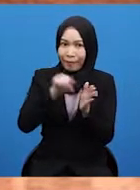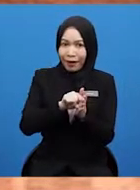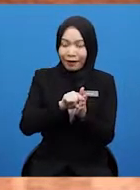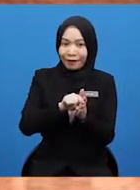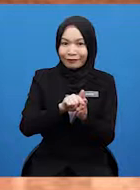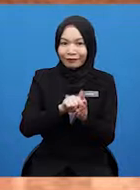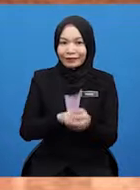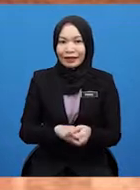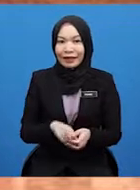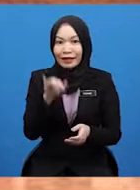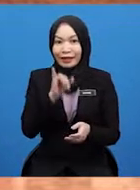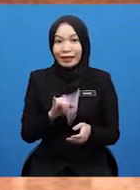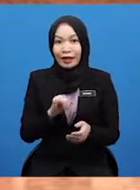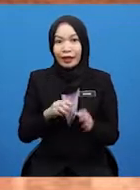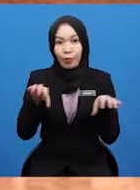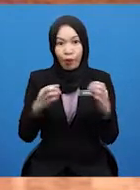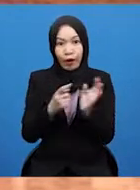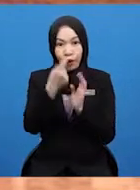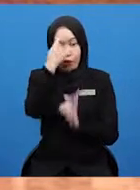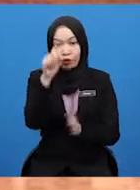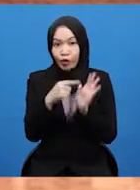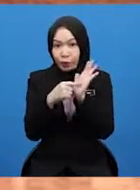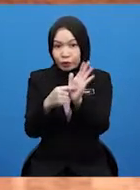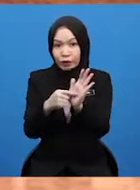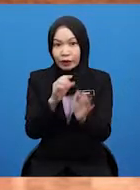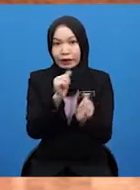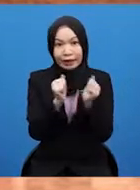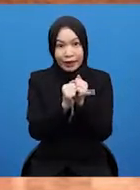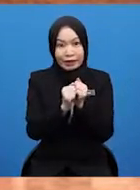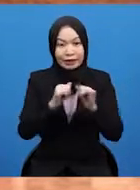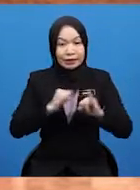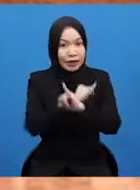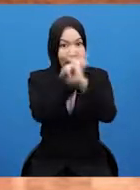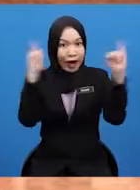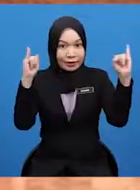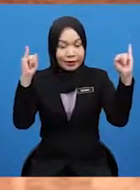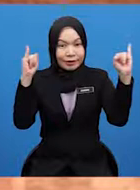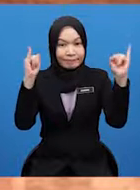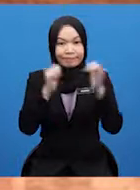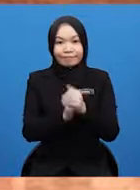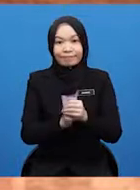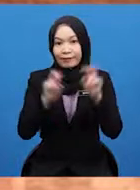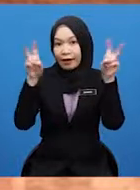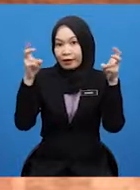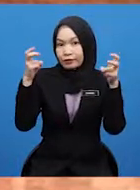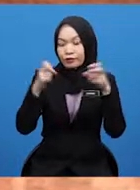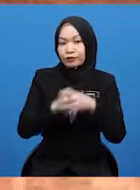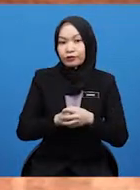digunakan untuk memperjelas atau memudahkan pemahaman subjek-subjek tertentu seperti